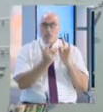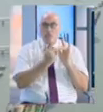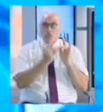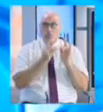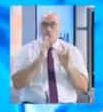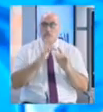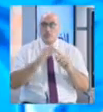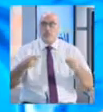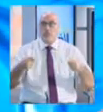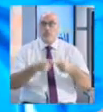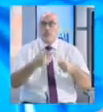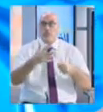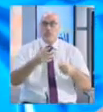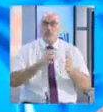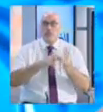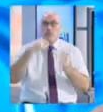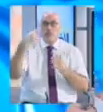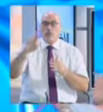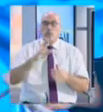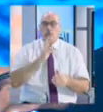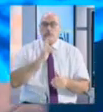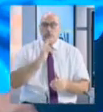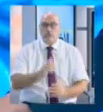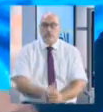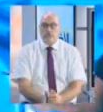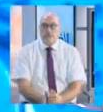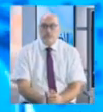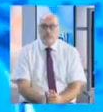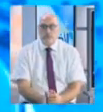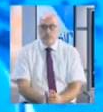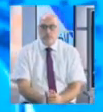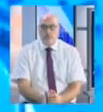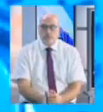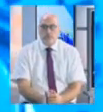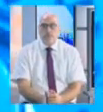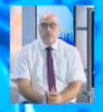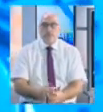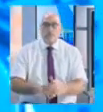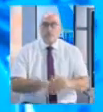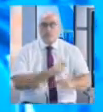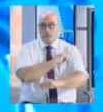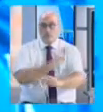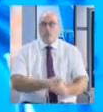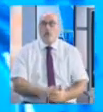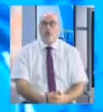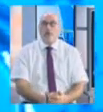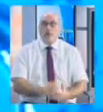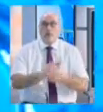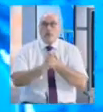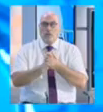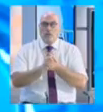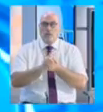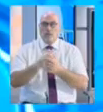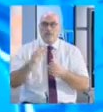يربط القرم بالأراضي الروسية. في الرياضة والعب التضامن الإسلامي بقنية التركية،